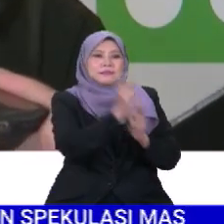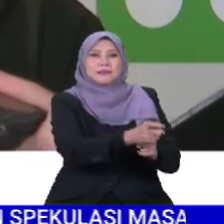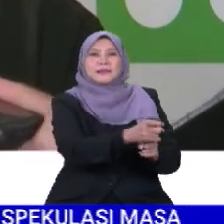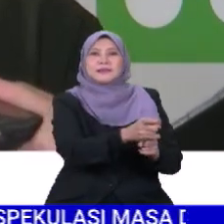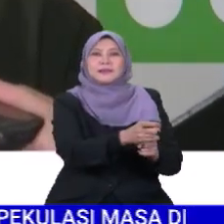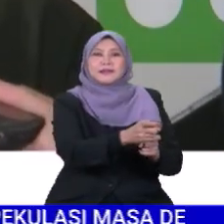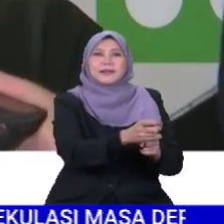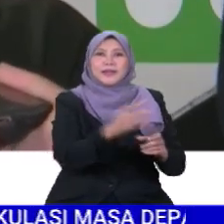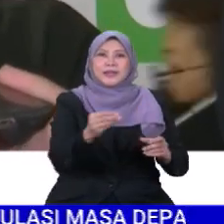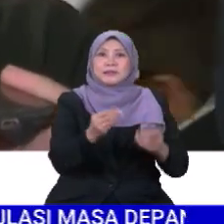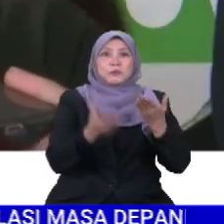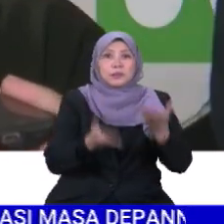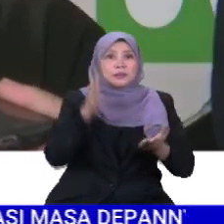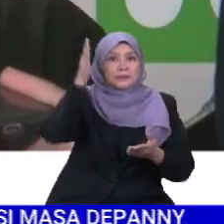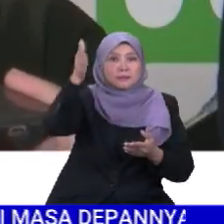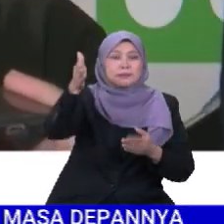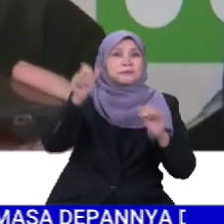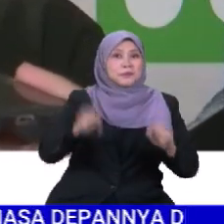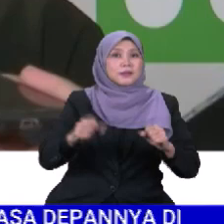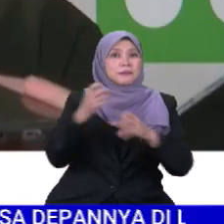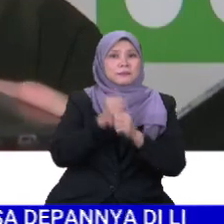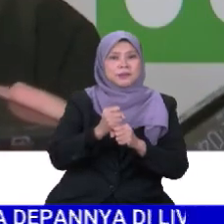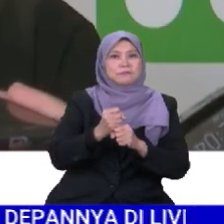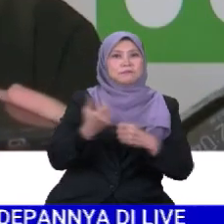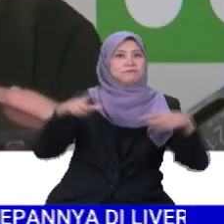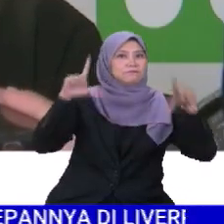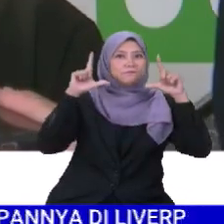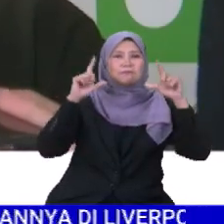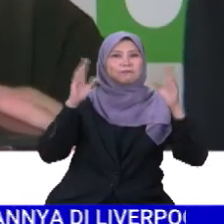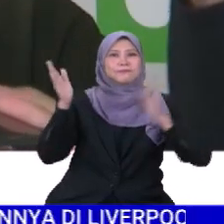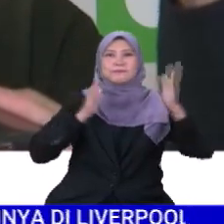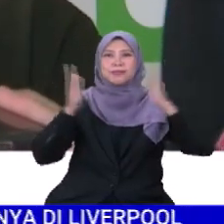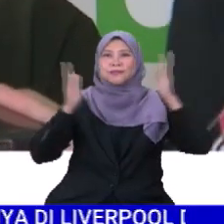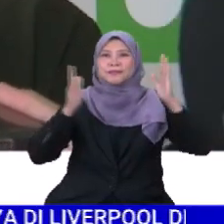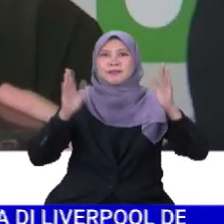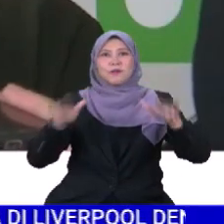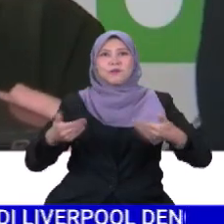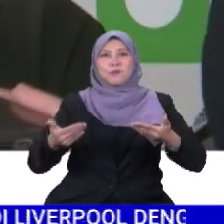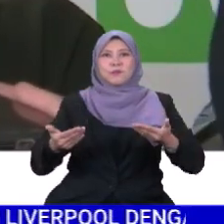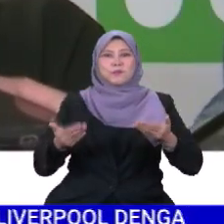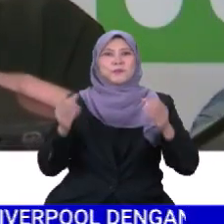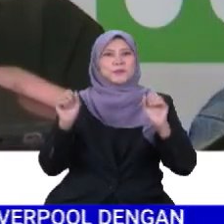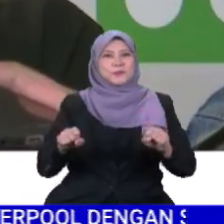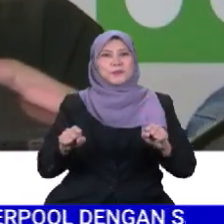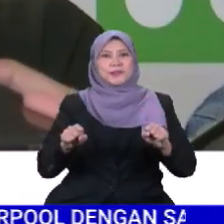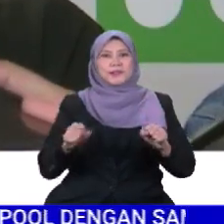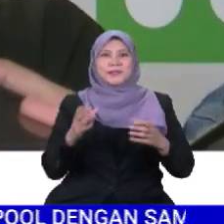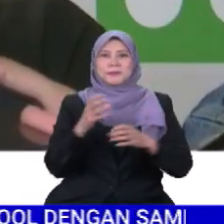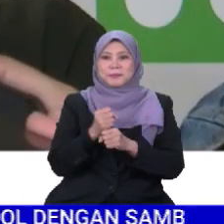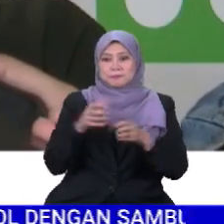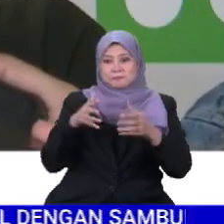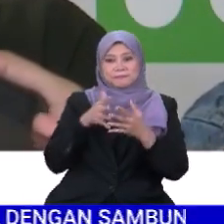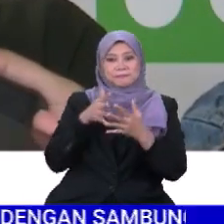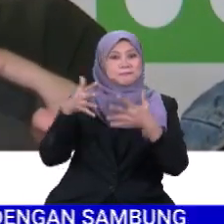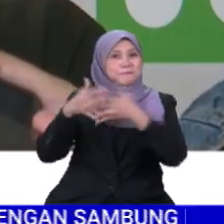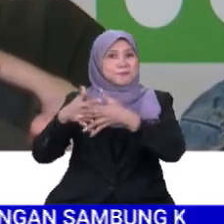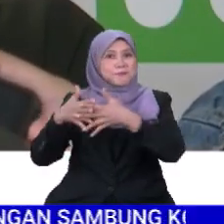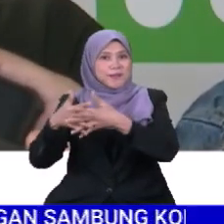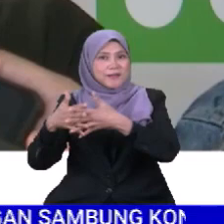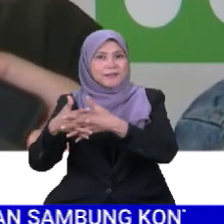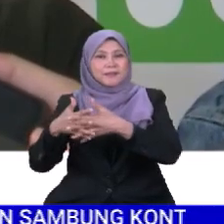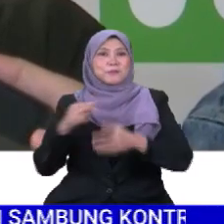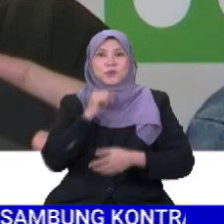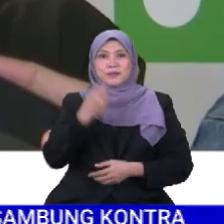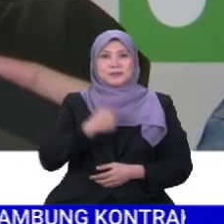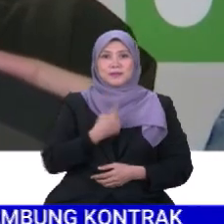dia and up and coming. I hope so he can get this pressure and how we go to come in Commonwealth itu. Saya rasa bukan saya